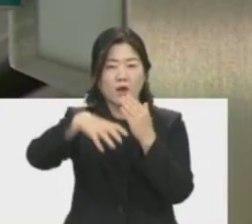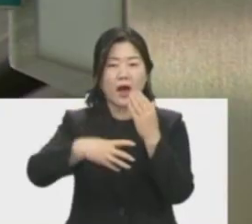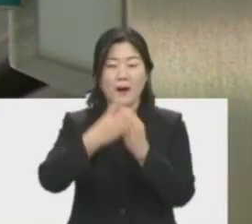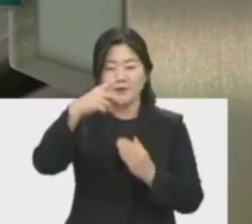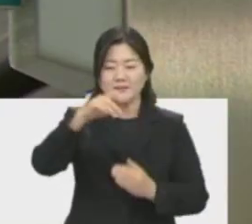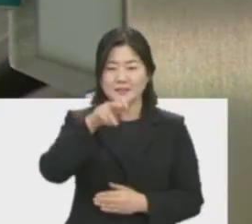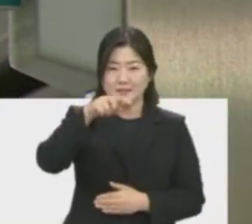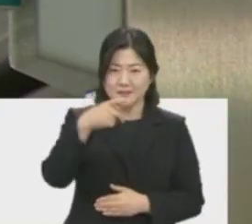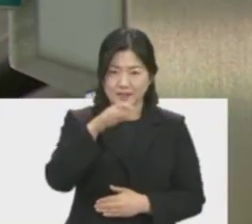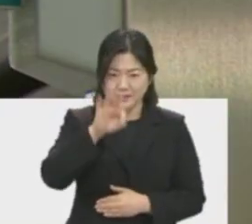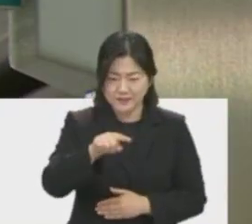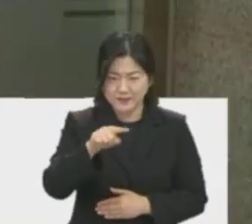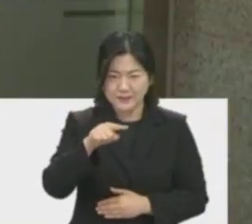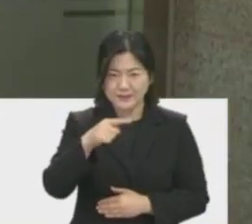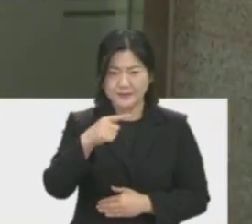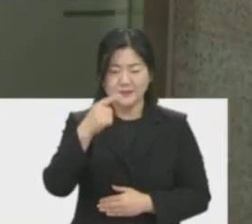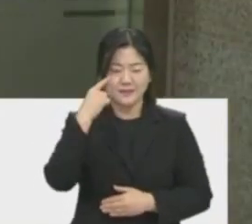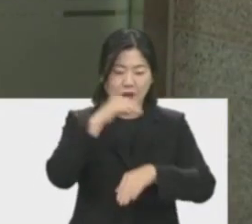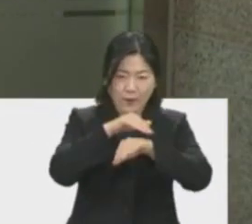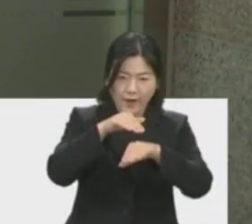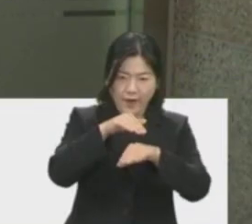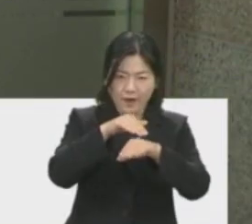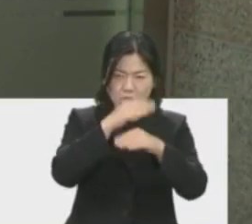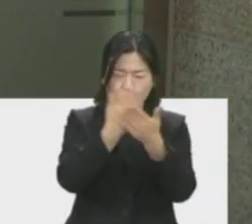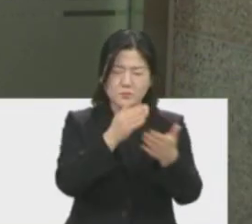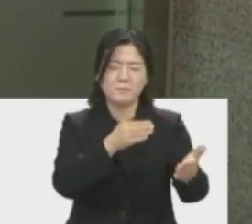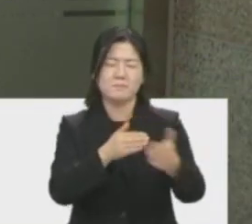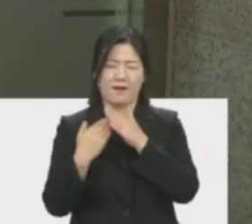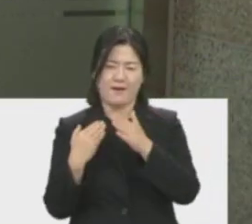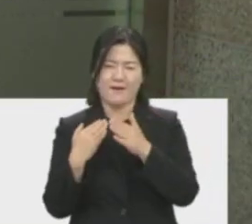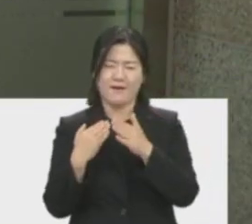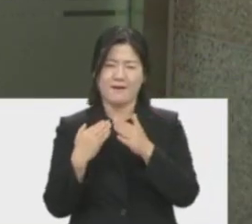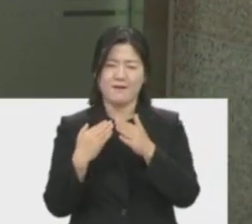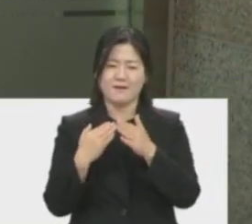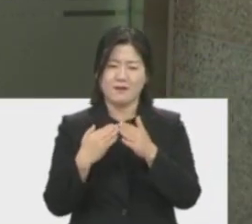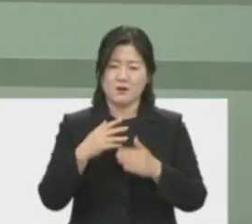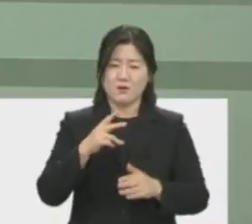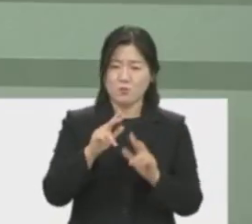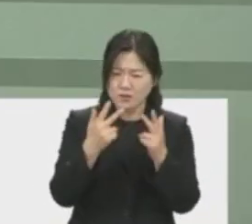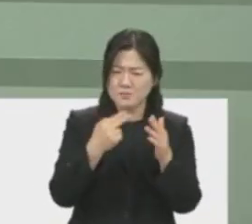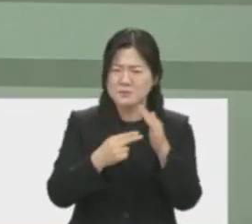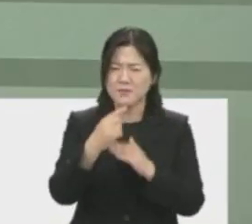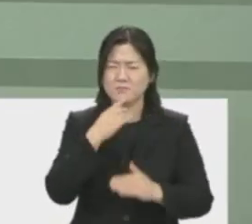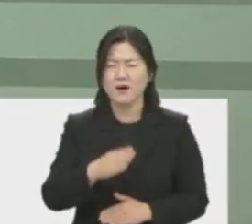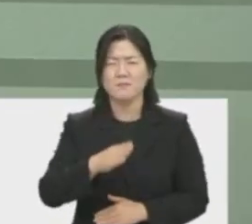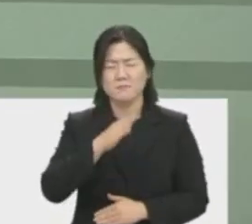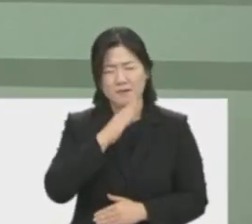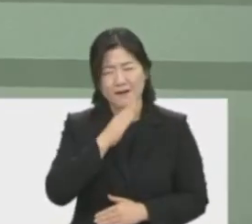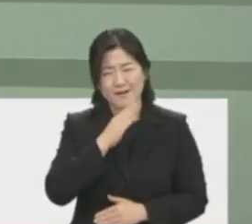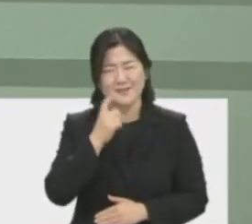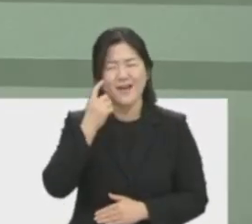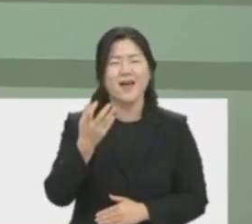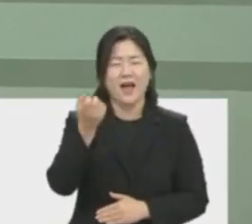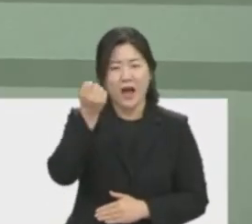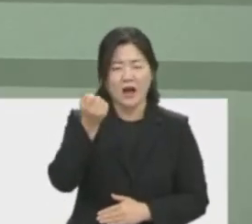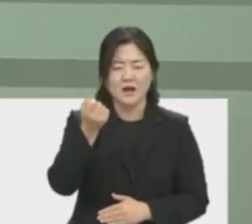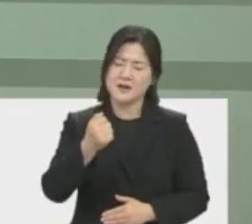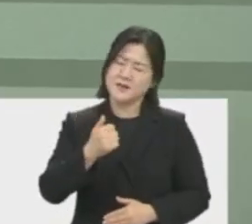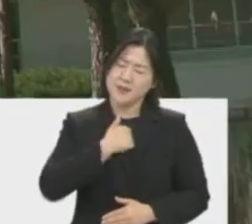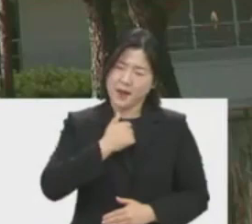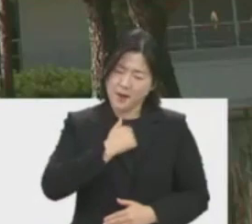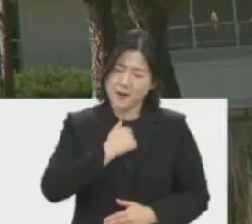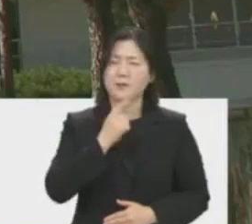싱크탱크 설립계획을 담고 있는 조례안을 모두 부결한 것에 대해 자신들의 비전만 옳다고 생각 보면